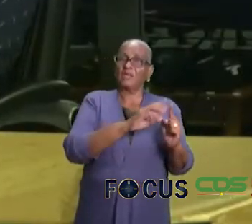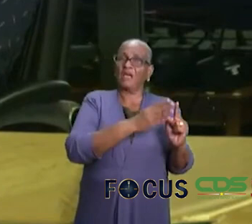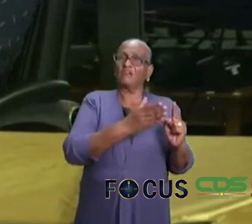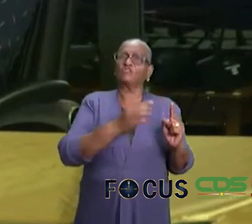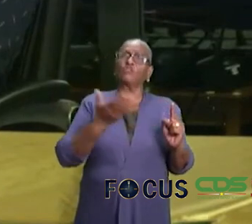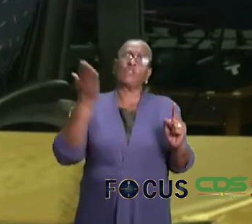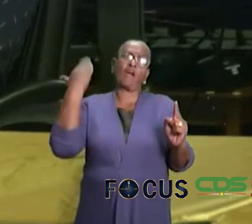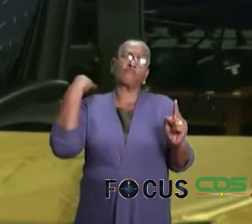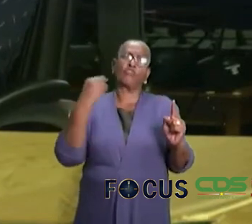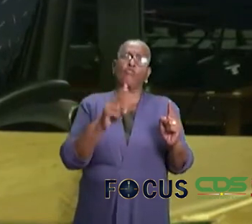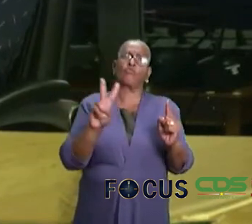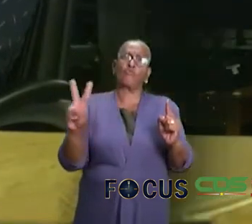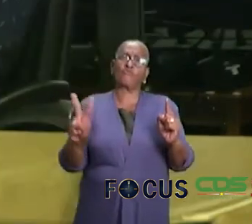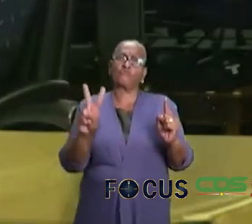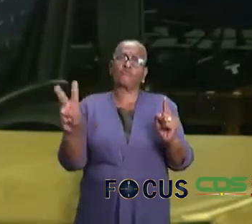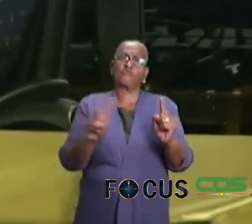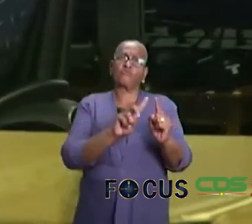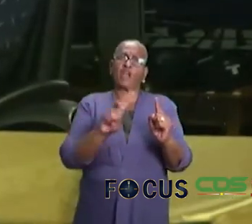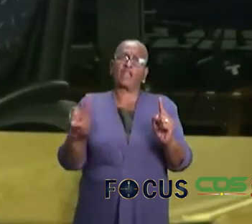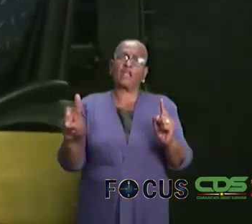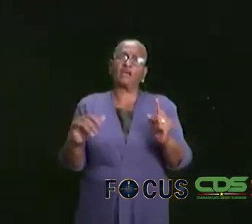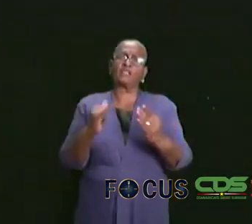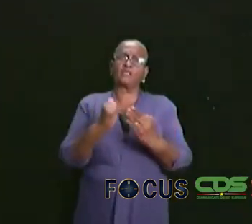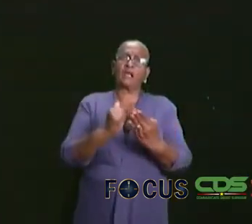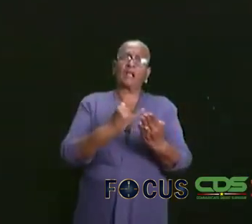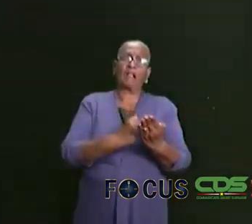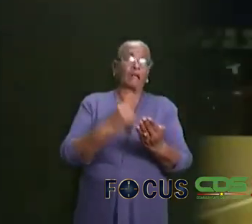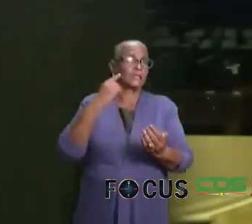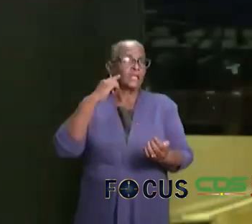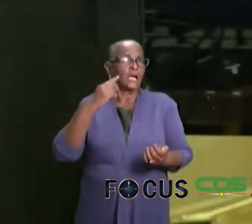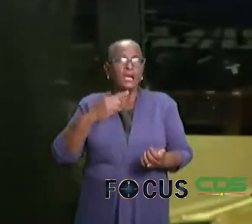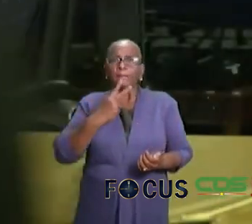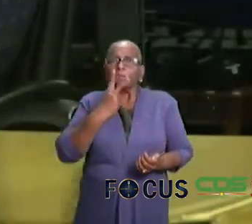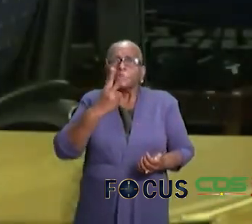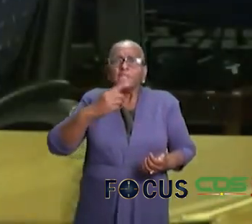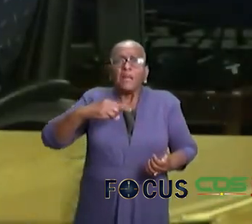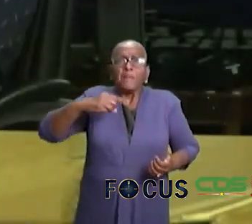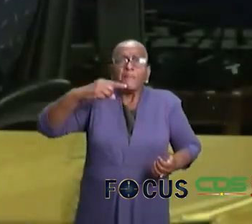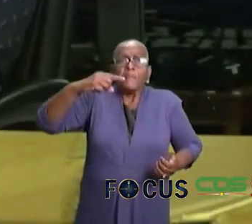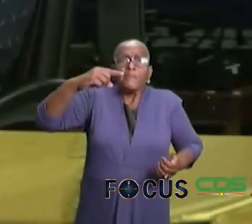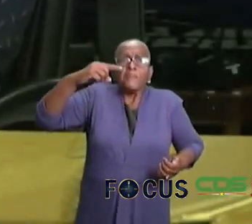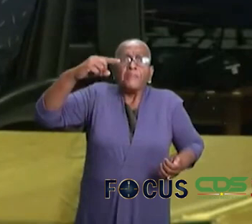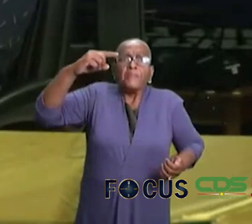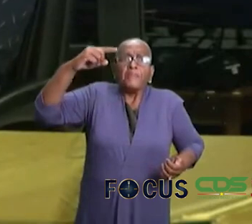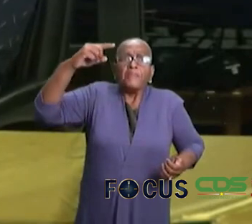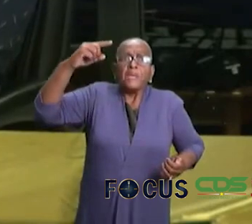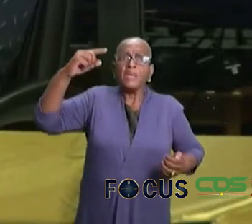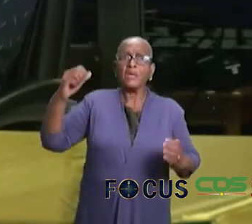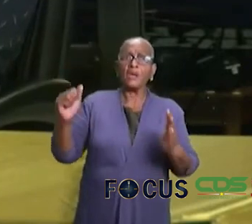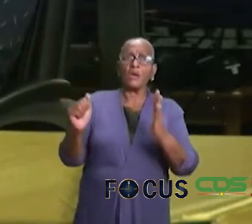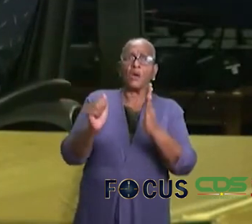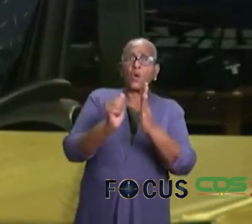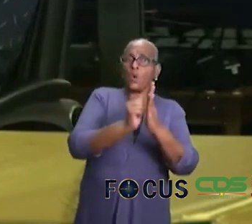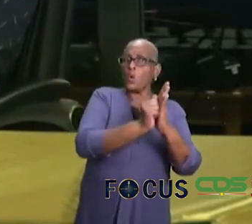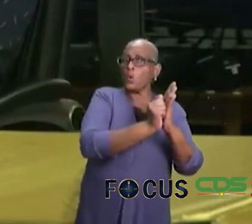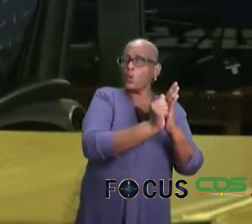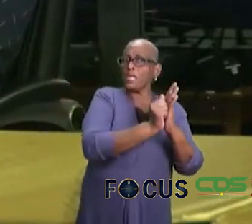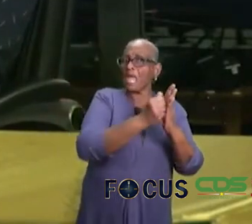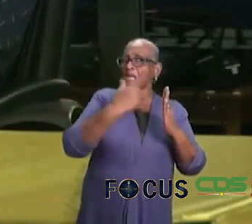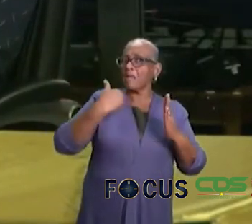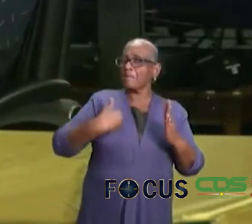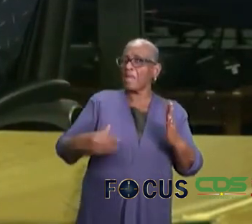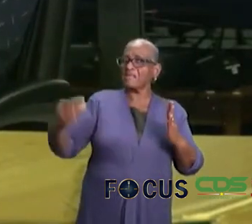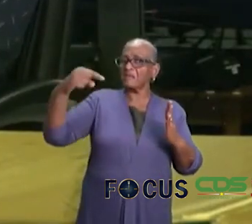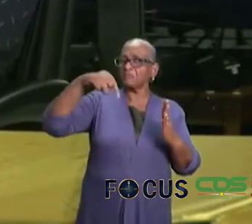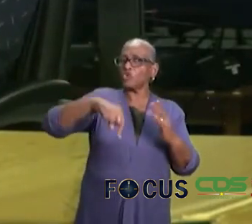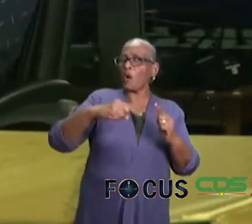afgelopen vrijdag. We hebben gemerkt in de laatste dagen dat het veel hoger is. Wel moeten we toegeven dat in het weekend er minder mensen komen testen.